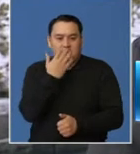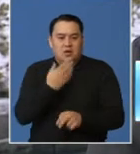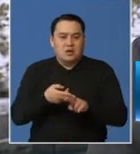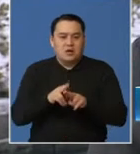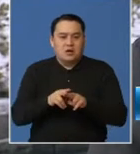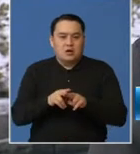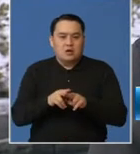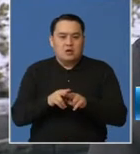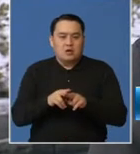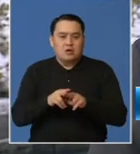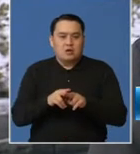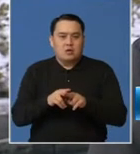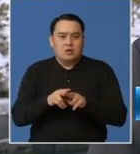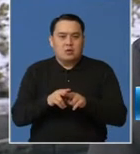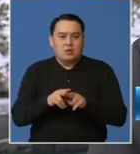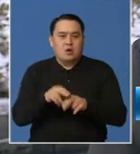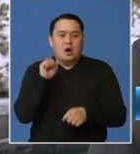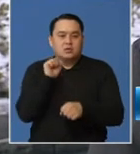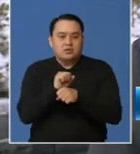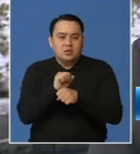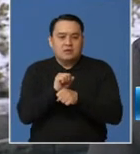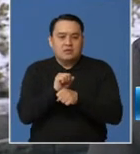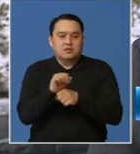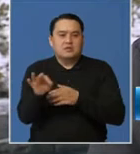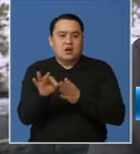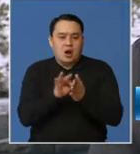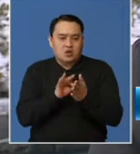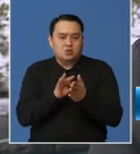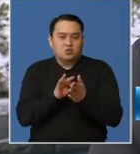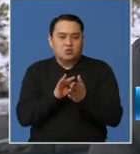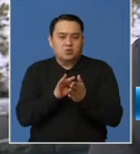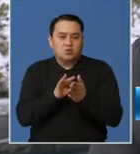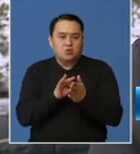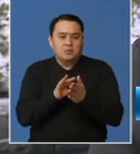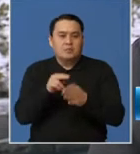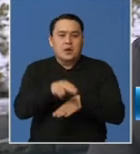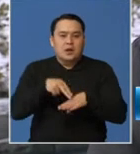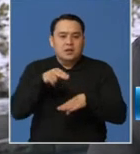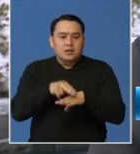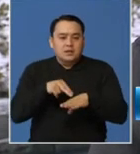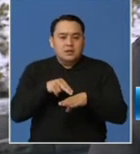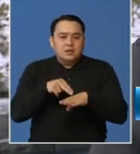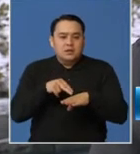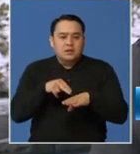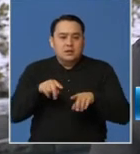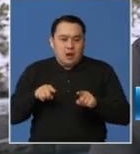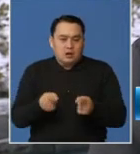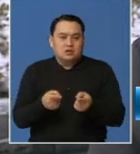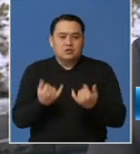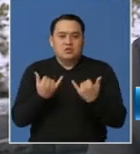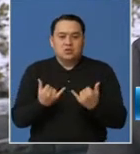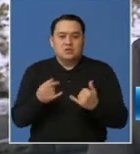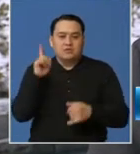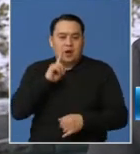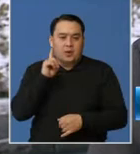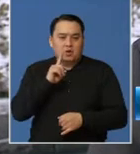Он скрылся или его остановили? Нет, его остановили. И сразу потом подъехала патрульная. Забрали его. Сейчас, в данное